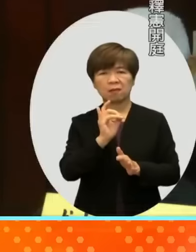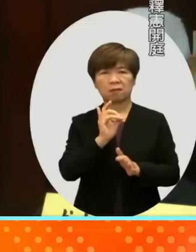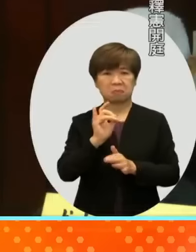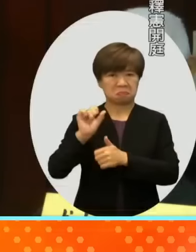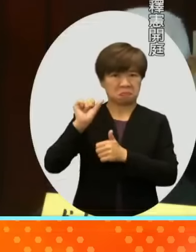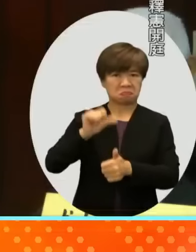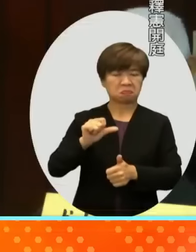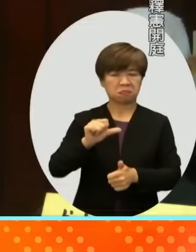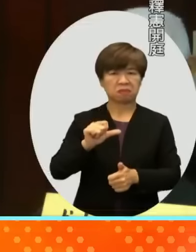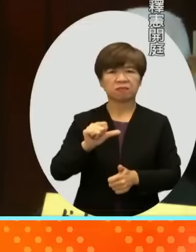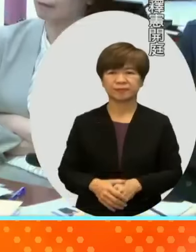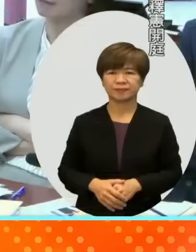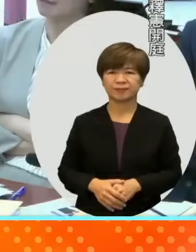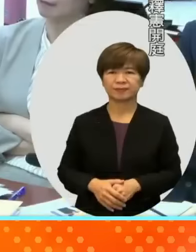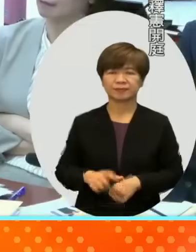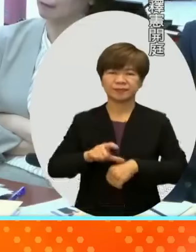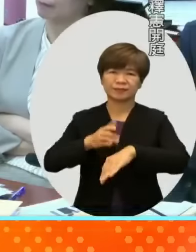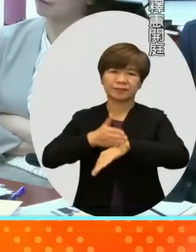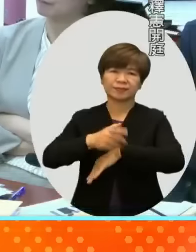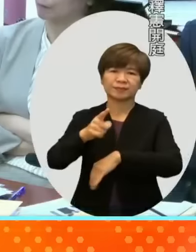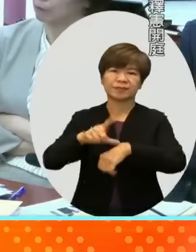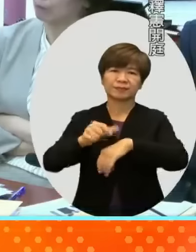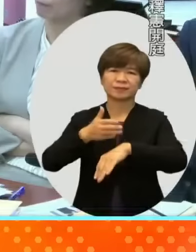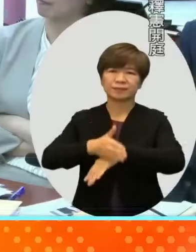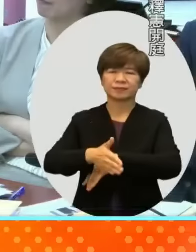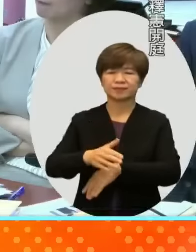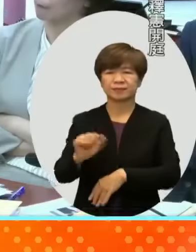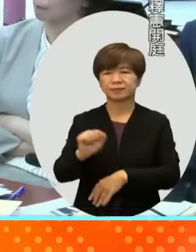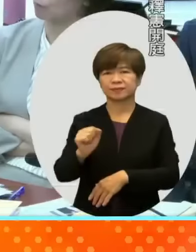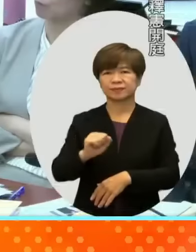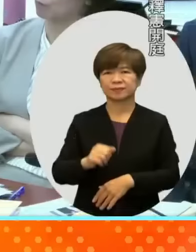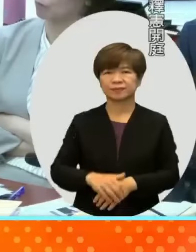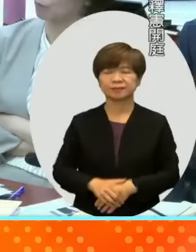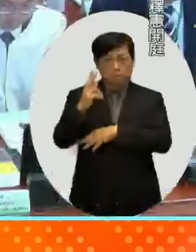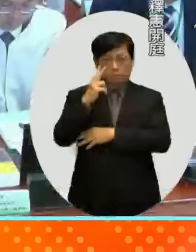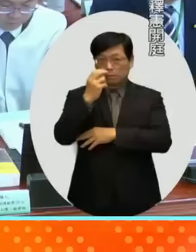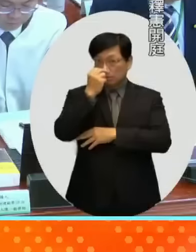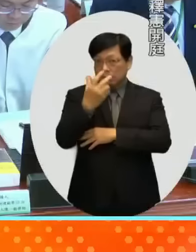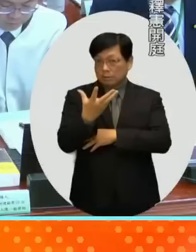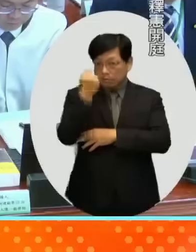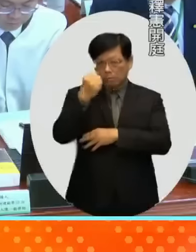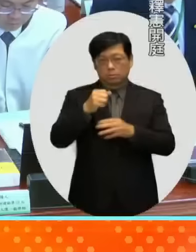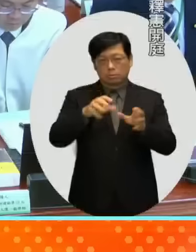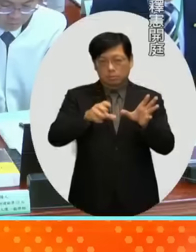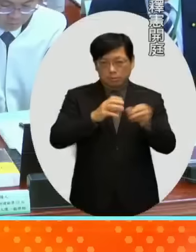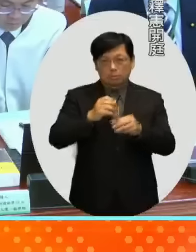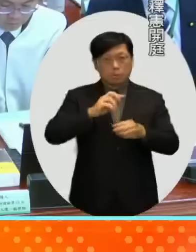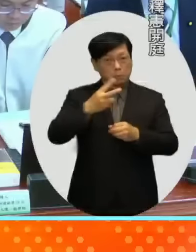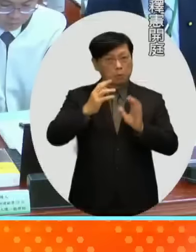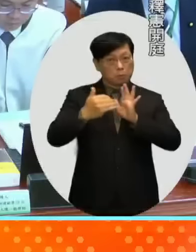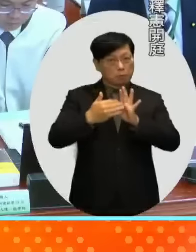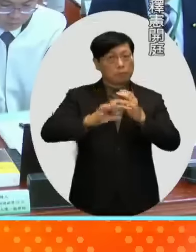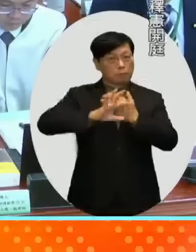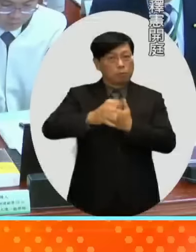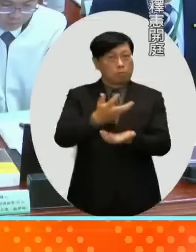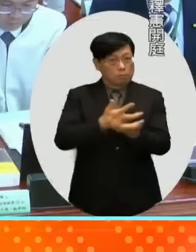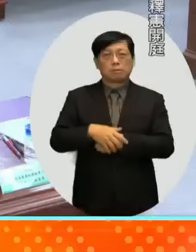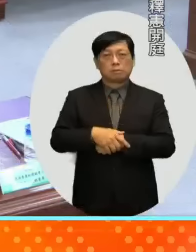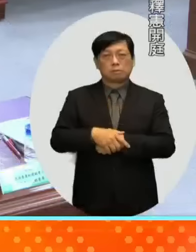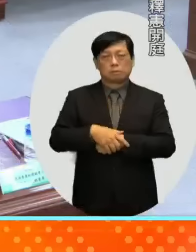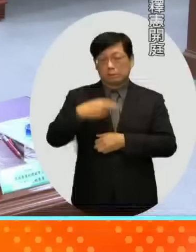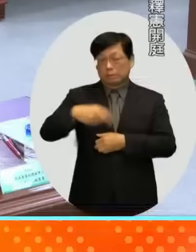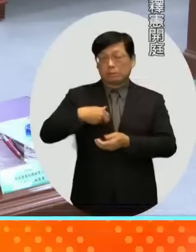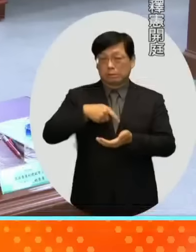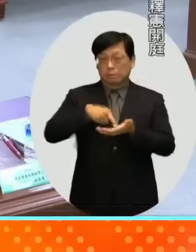发出怒吼，甚至形成像比如说像当年的百万倒扁红三军一样，那自然而然民进党政府就会感受到压